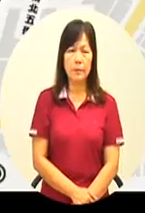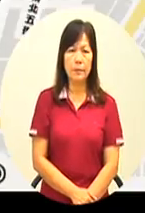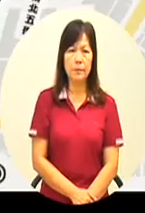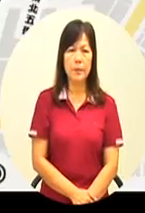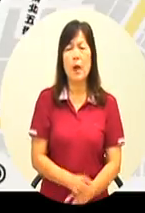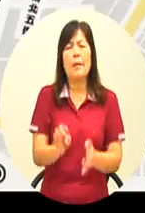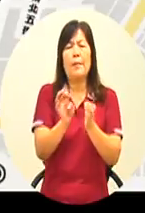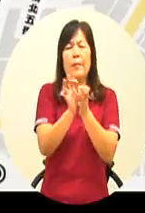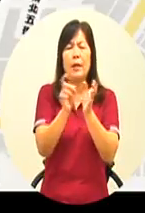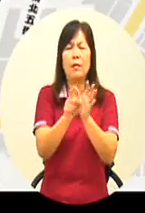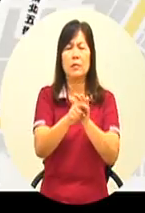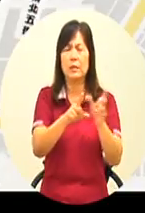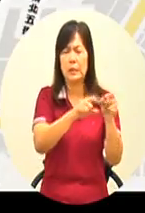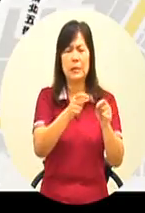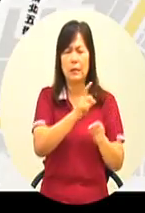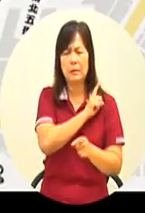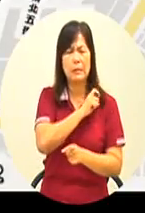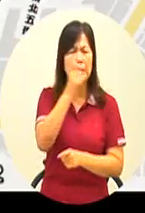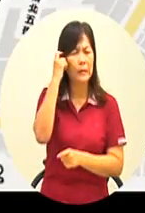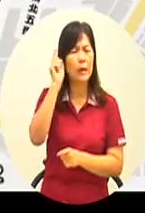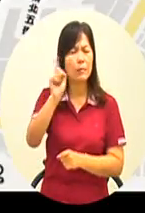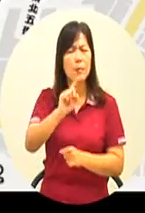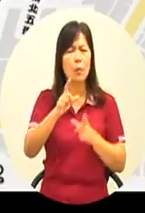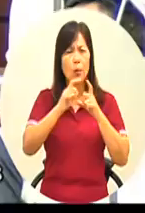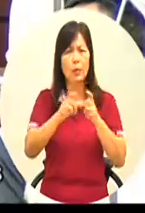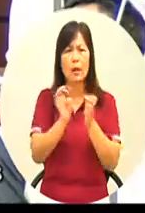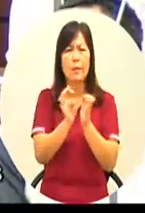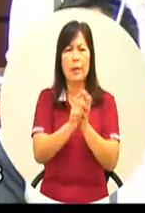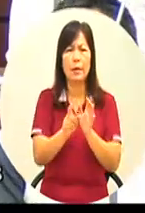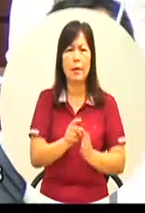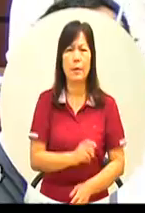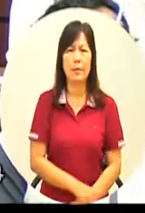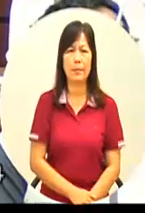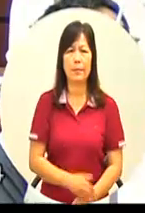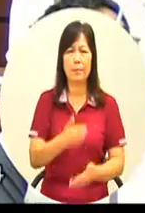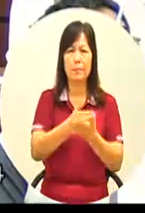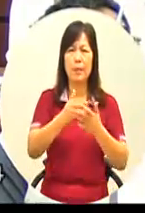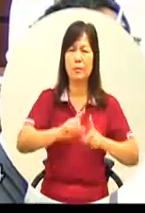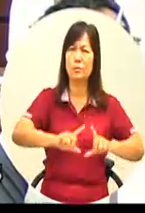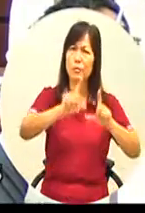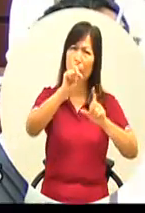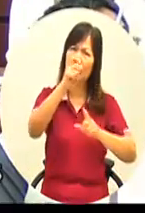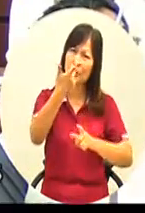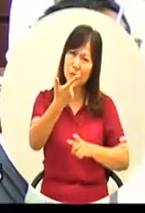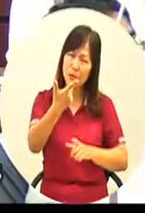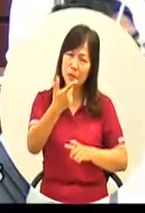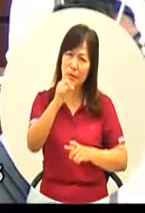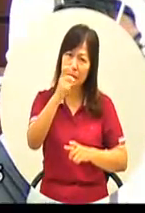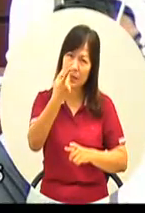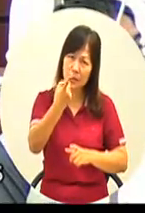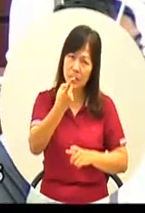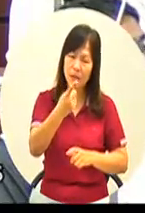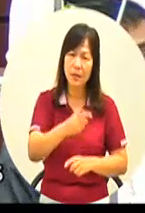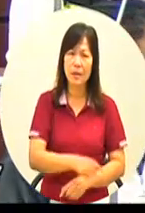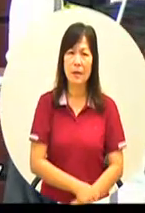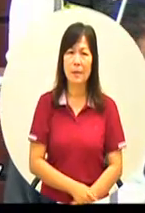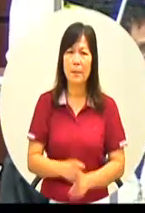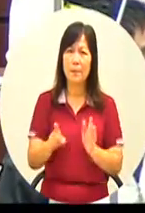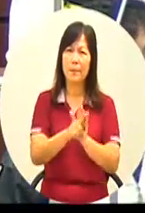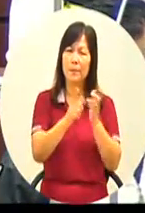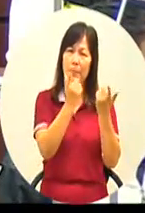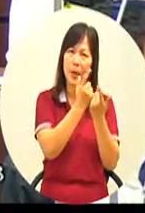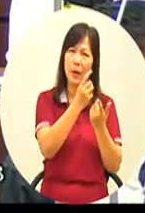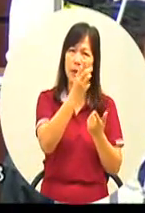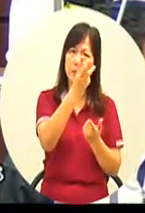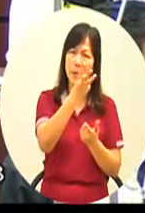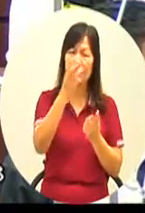没关系啦，你就按照你哈。 美术东十一吗？ 哦，这美术北一、美术北三、美术北五啊，这条